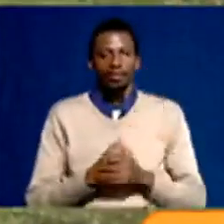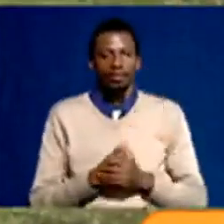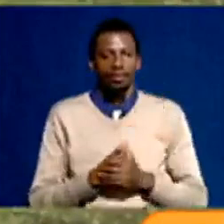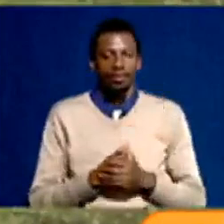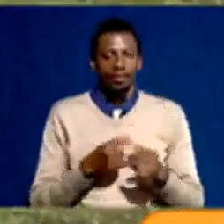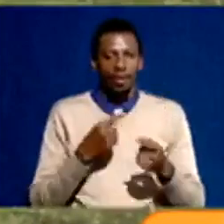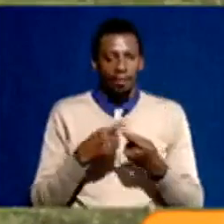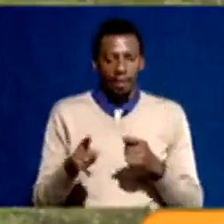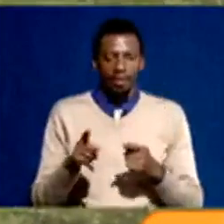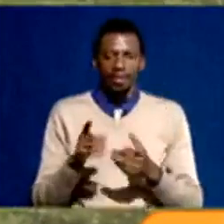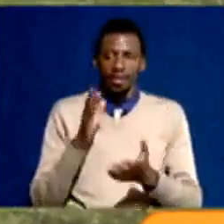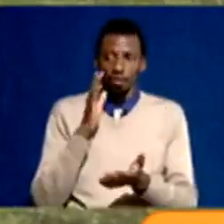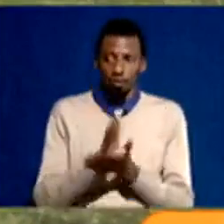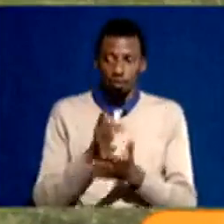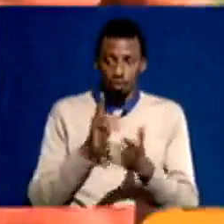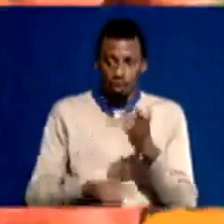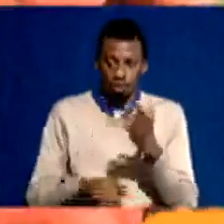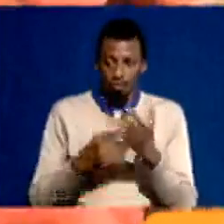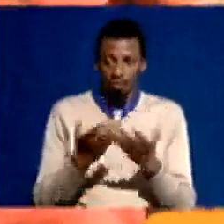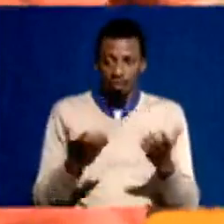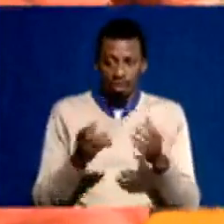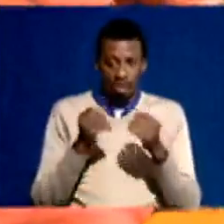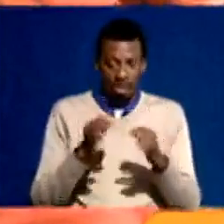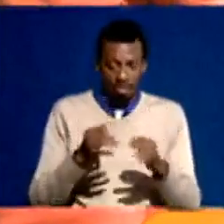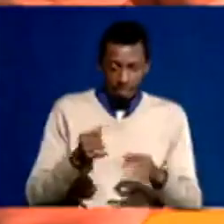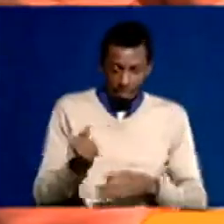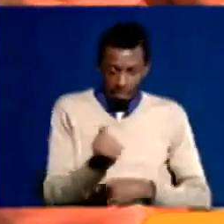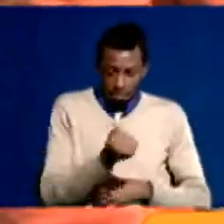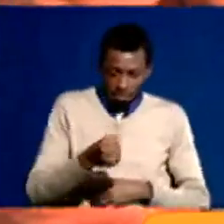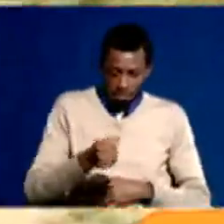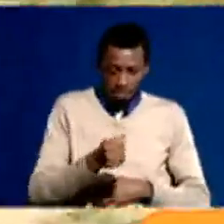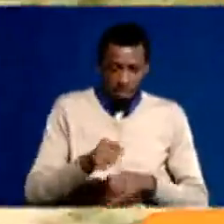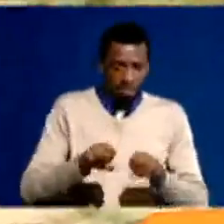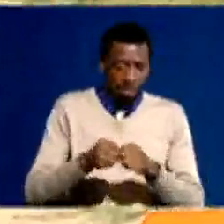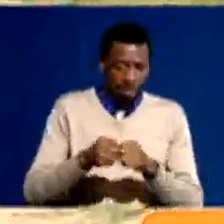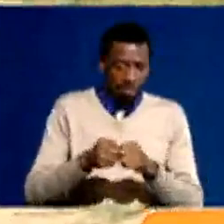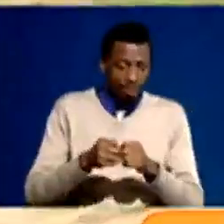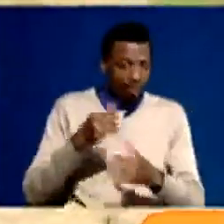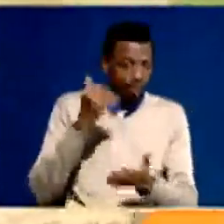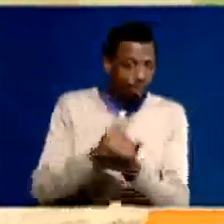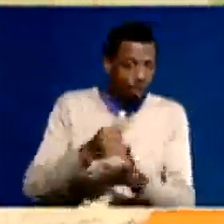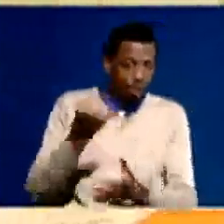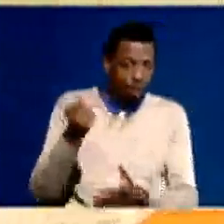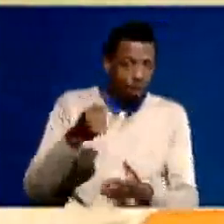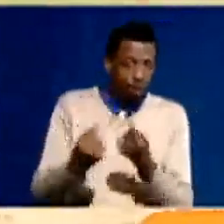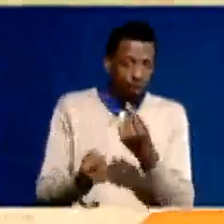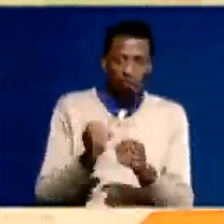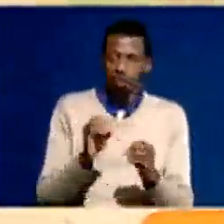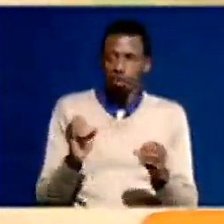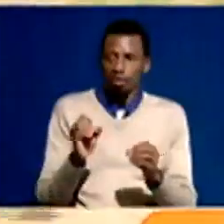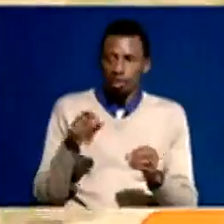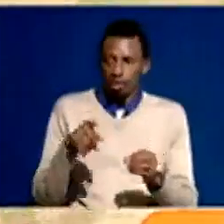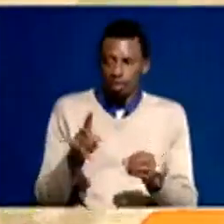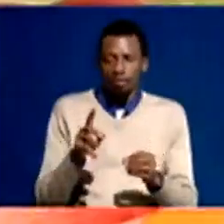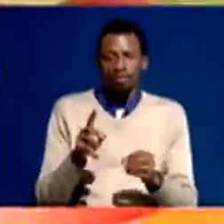Lakini ni hakika kuwa kuvunjika kwa mwiko si mwisho wa kupika sima. Mshindi huyo aliabiri pikipiki kutufikia tulipokuwa